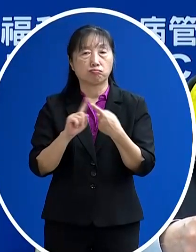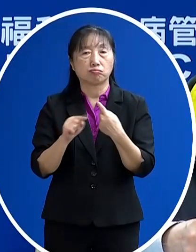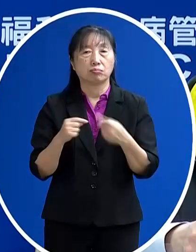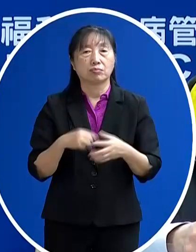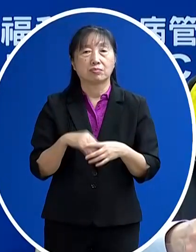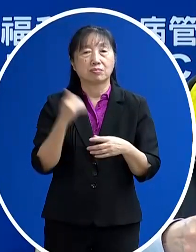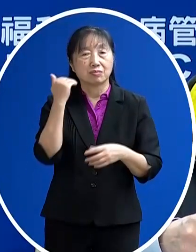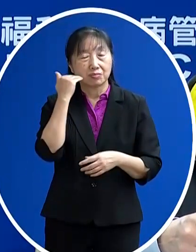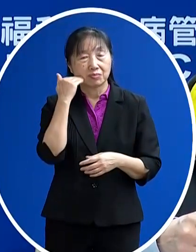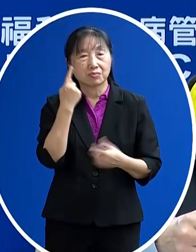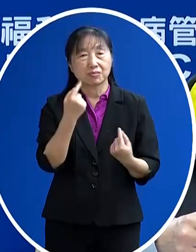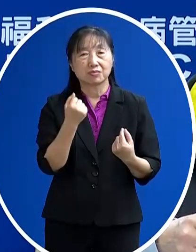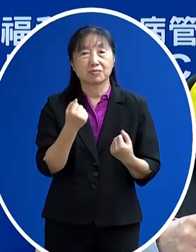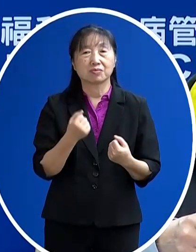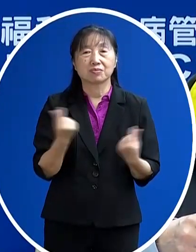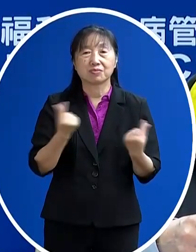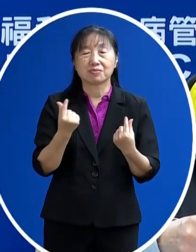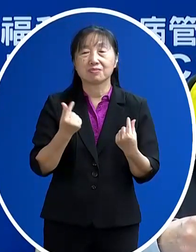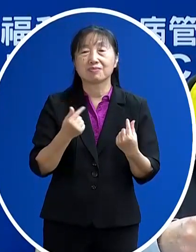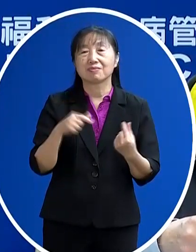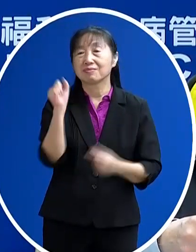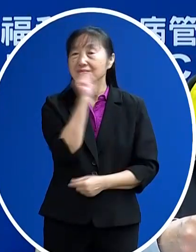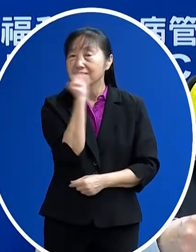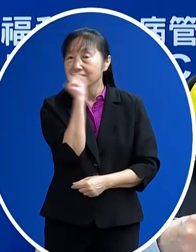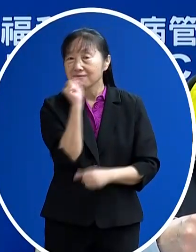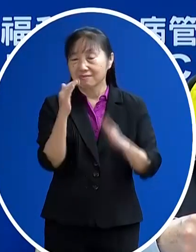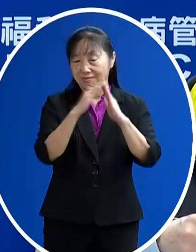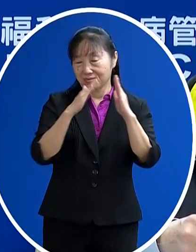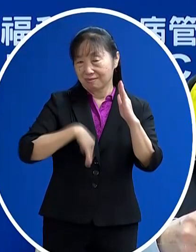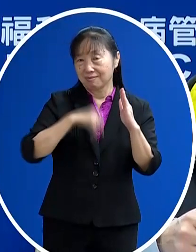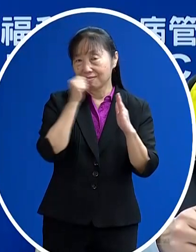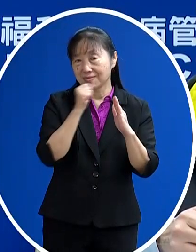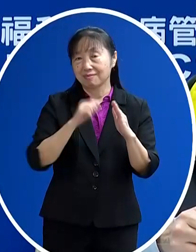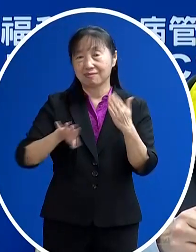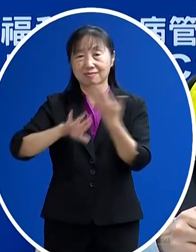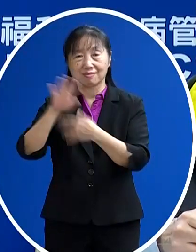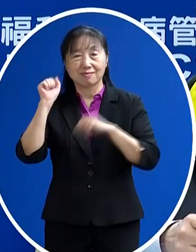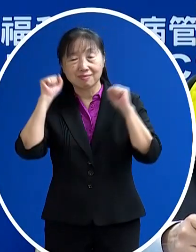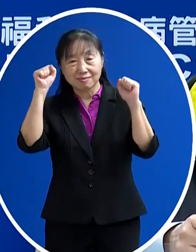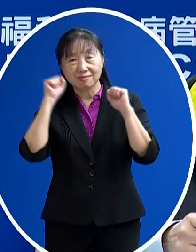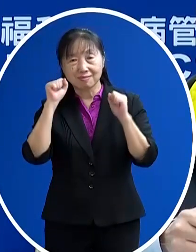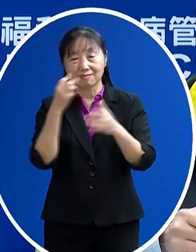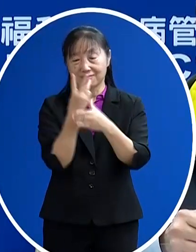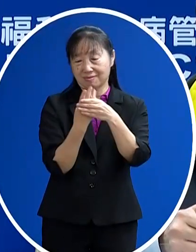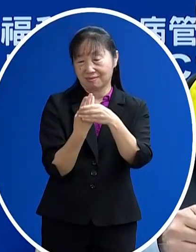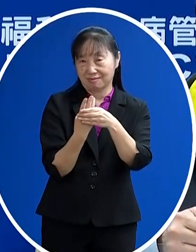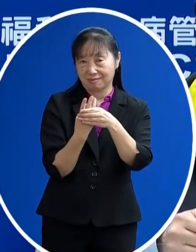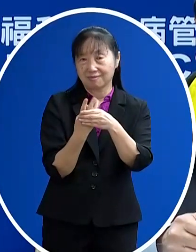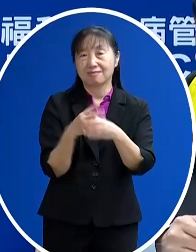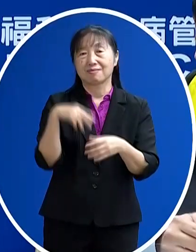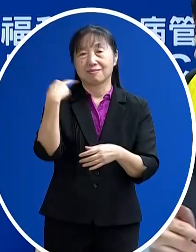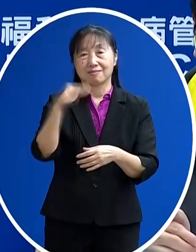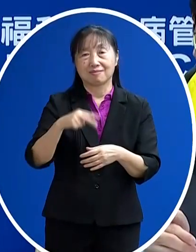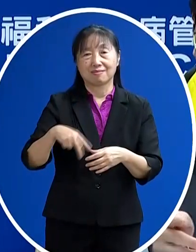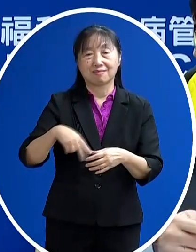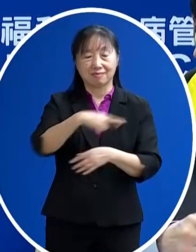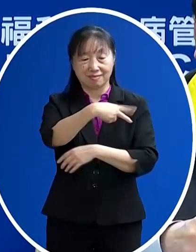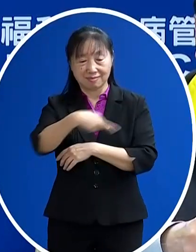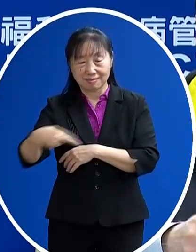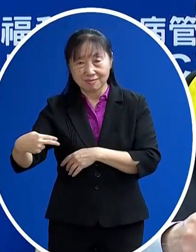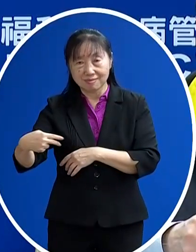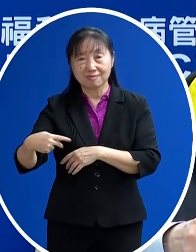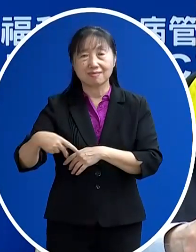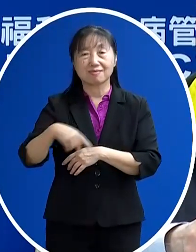在不管是唱歌、室内外的运动、温泉、水域的活动等场